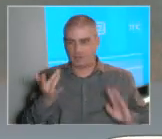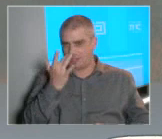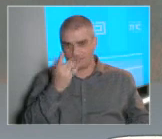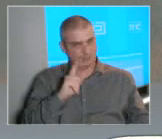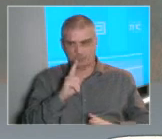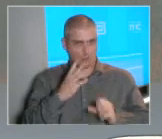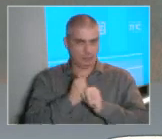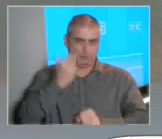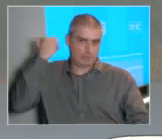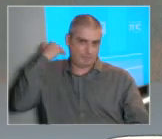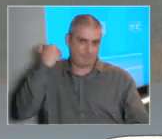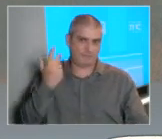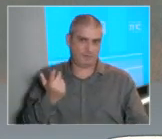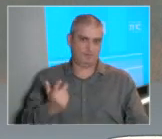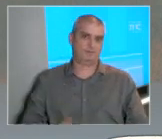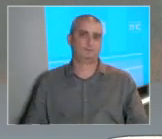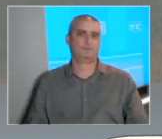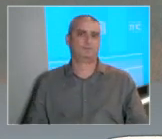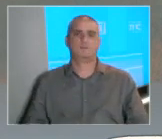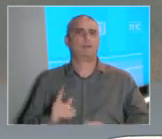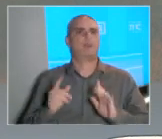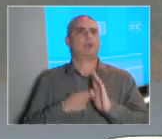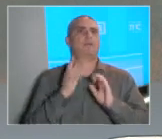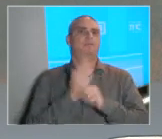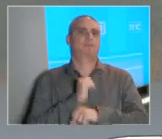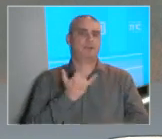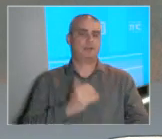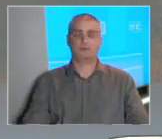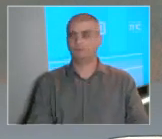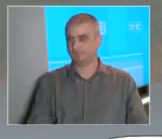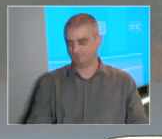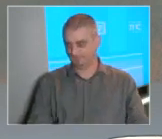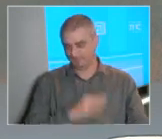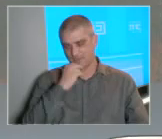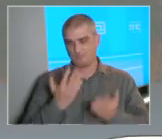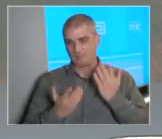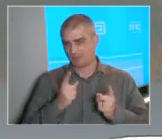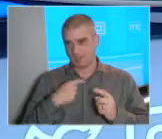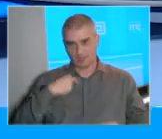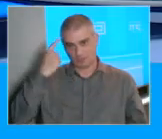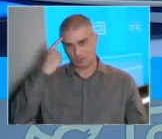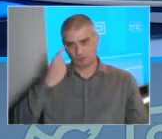אבל זה לא הצליח בעבר, שרון. למה זה יצליח הפעם? אני אגיד לך מה ההבדל. אני חושבת